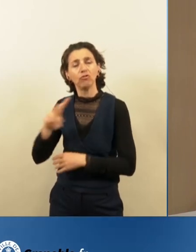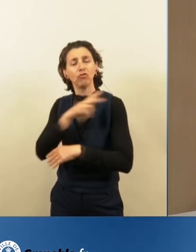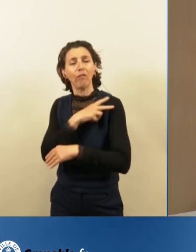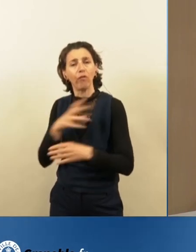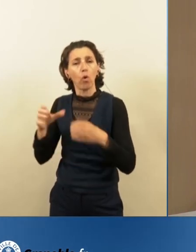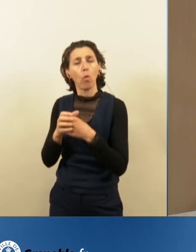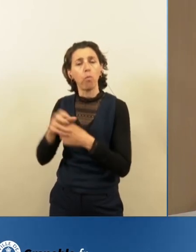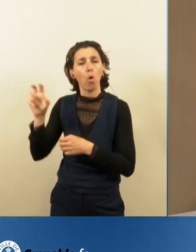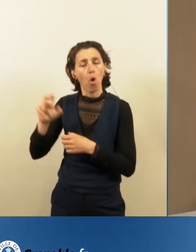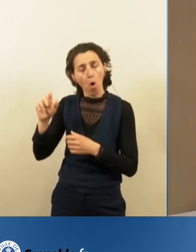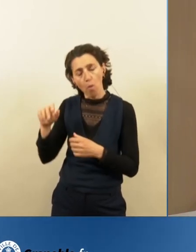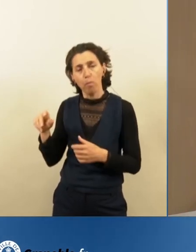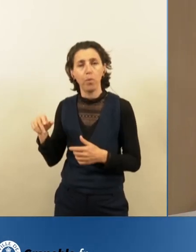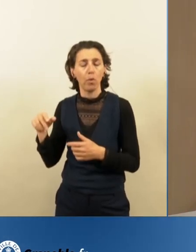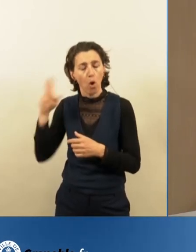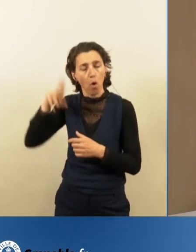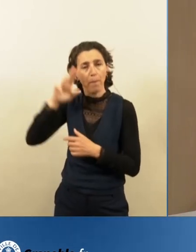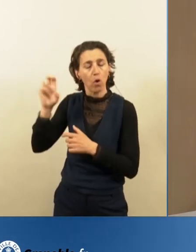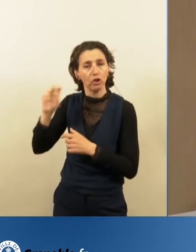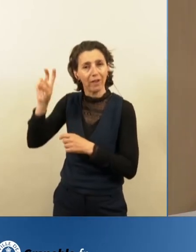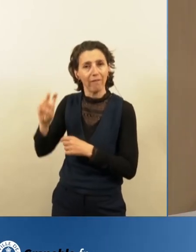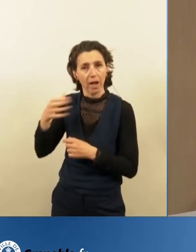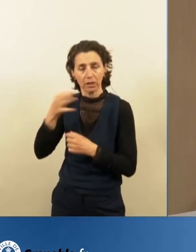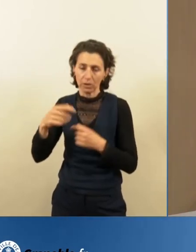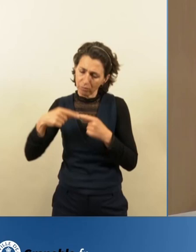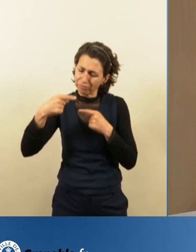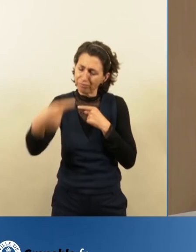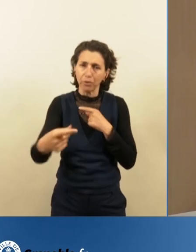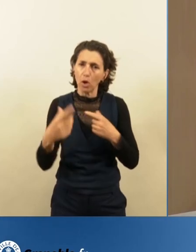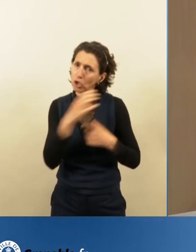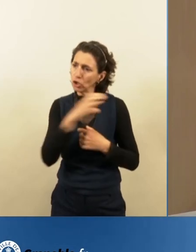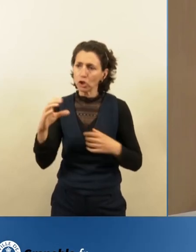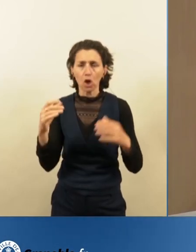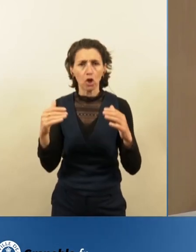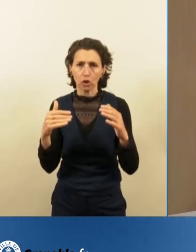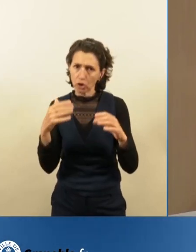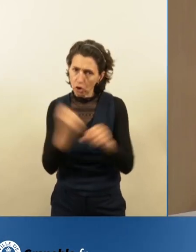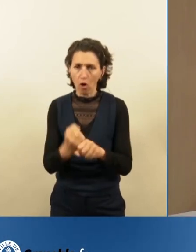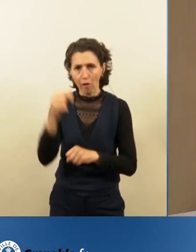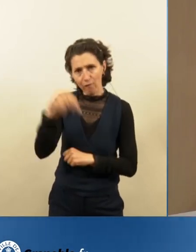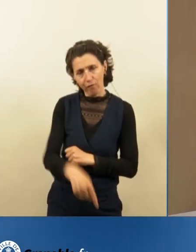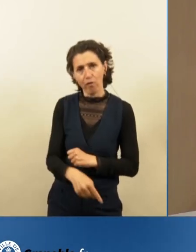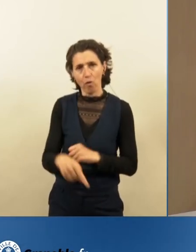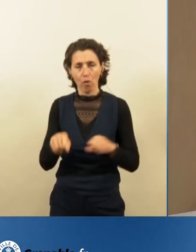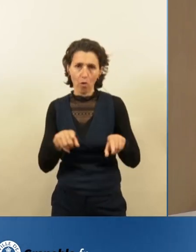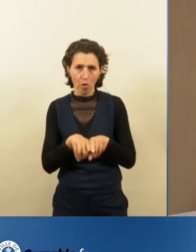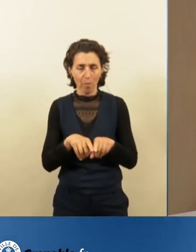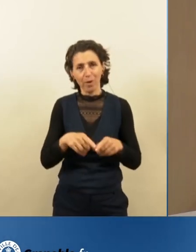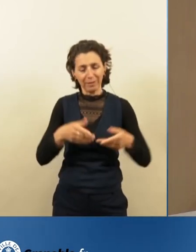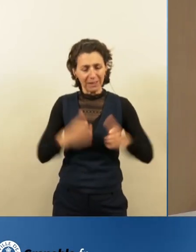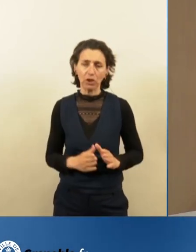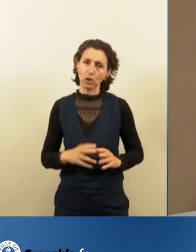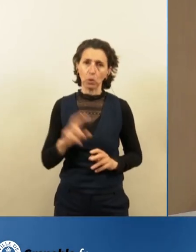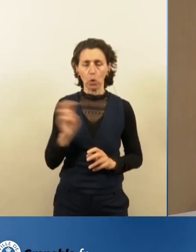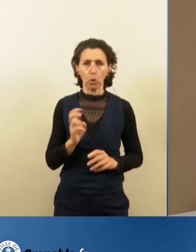donc son temps pour déployer le dispositif les mesures écologiques ça ne marche ça